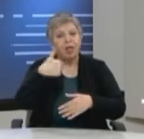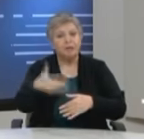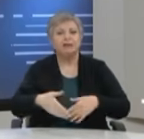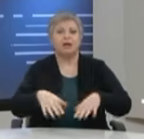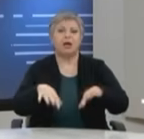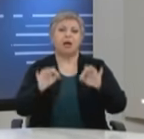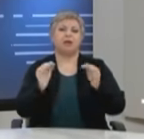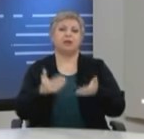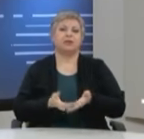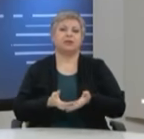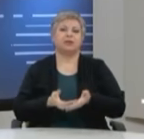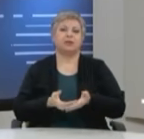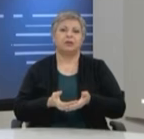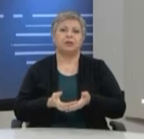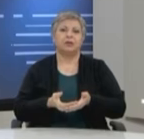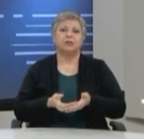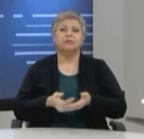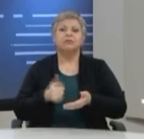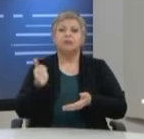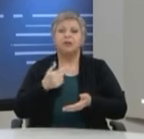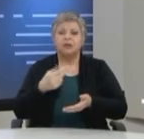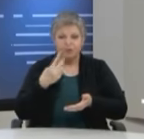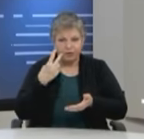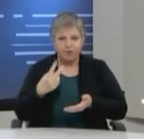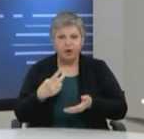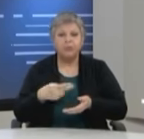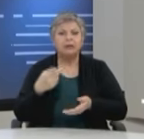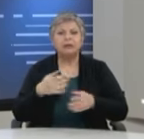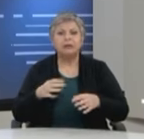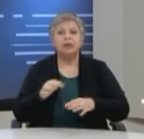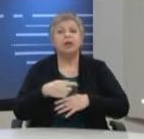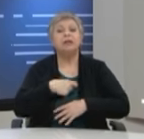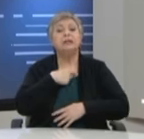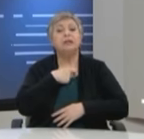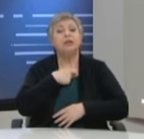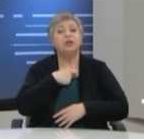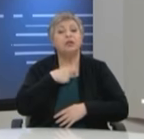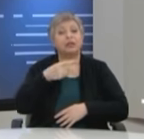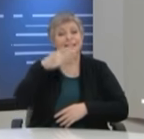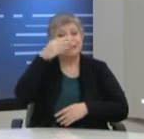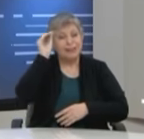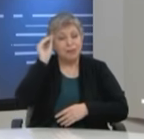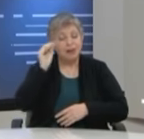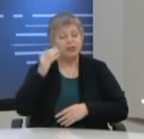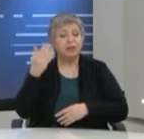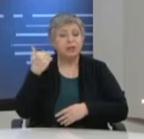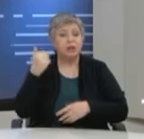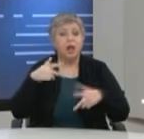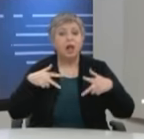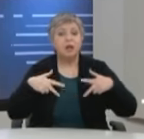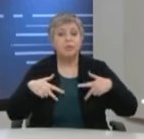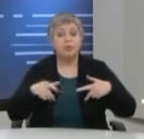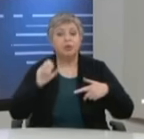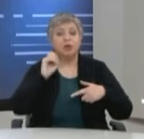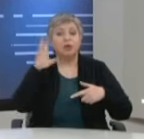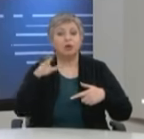Στις πρέσπες όμως, οι κύριοι Τσίπρας και Κοτζιάς υπέγραψαν αυτόματα την πρόσκληση των